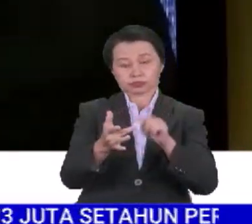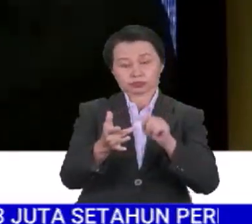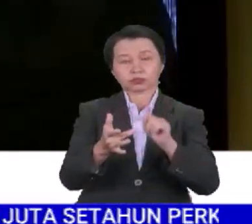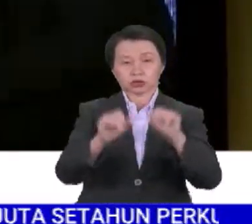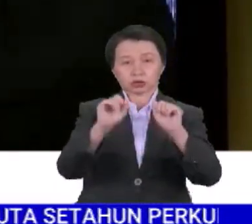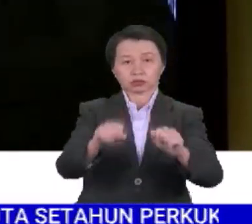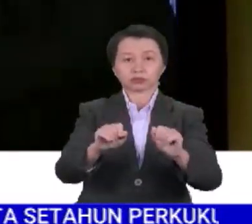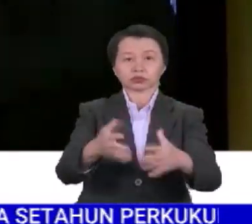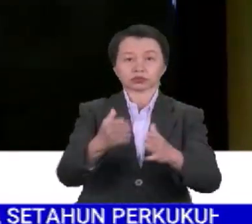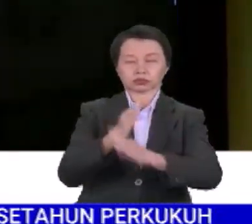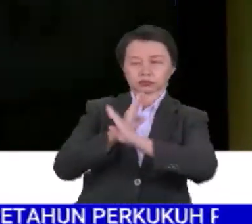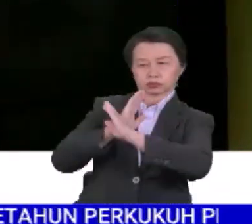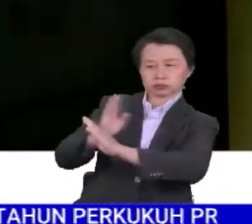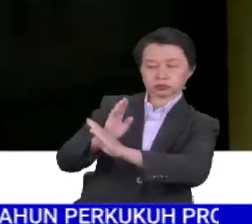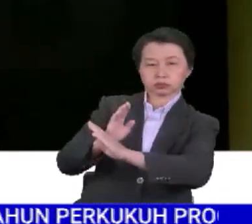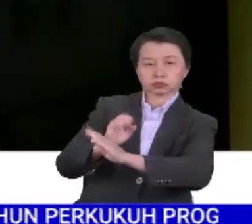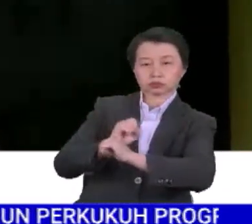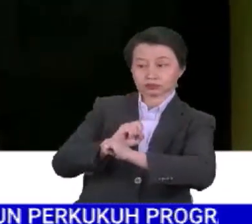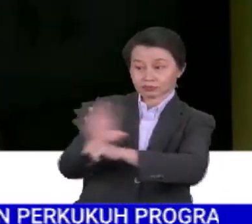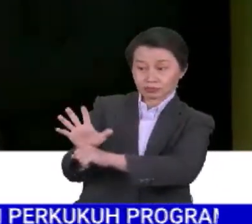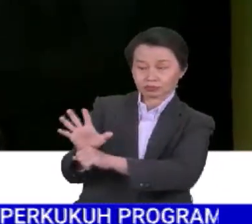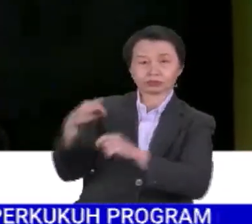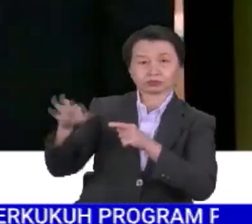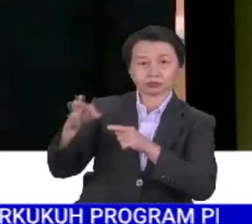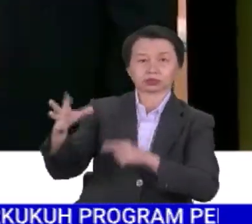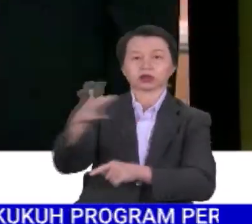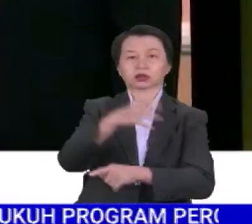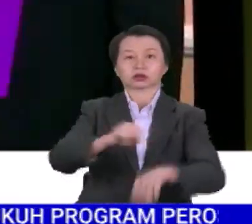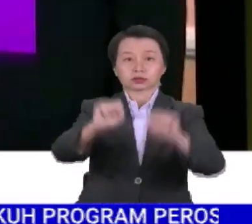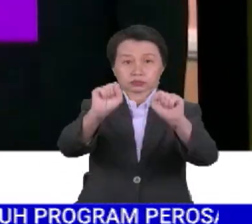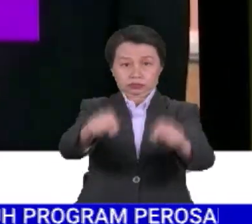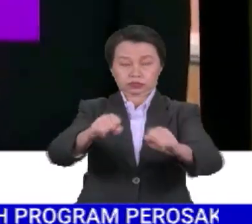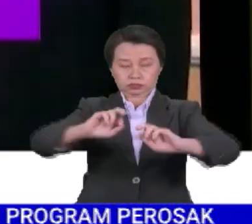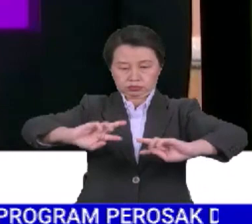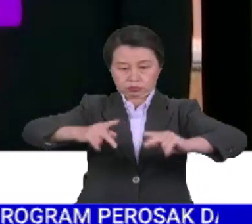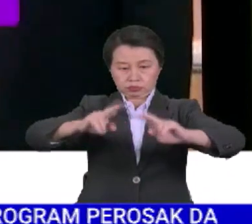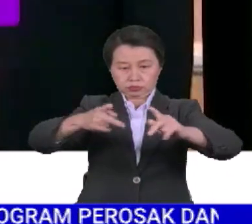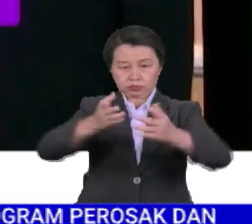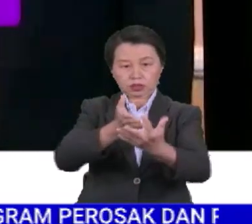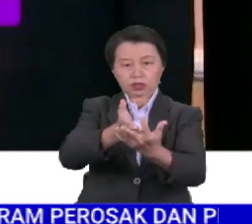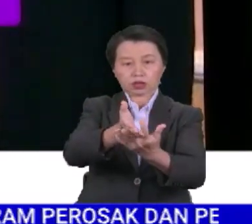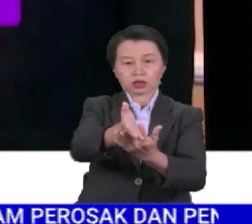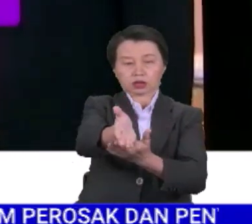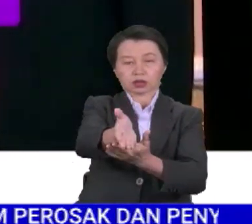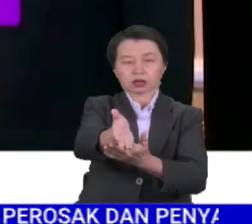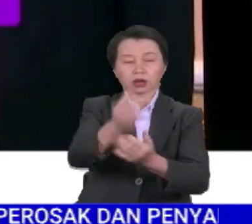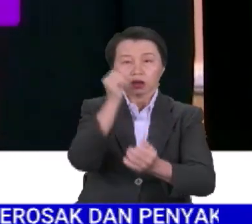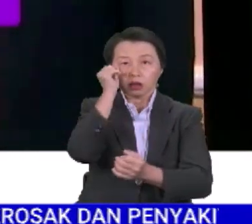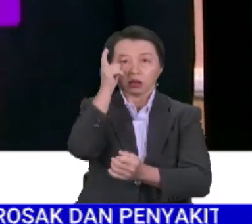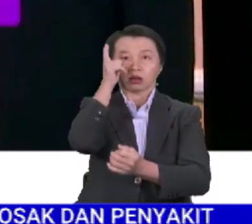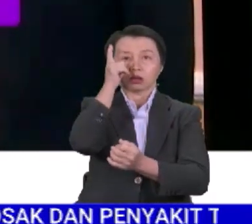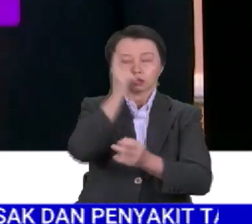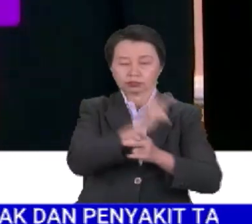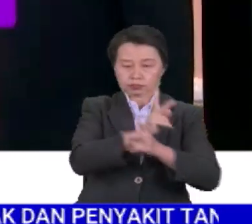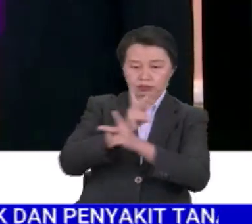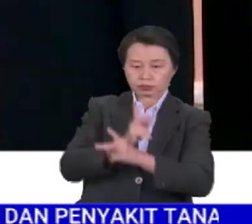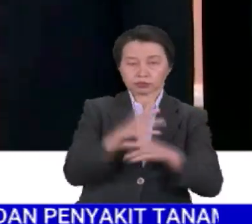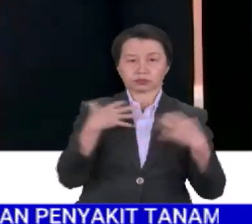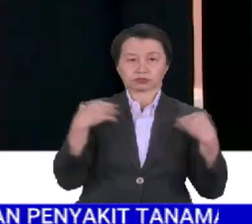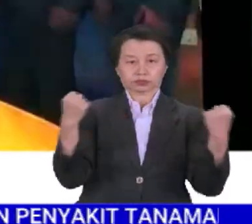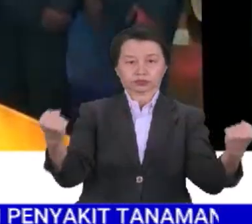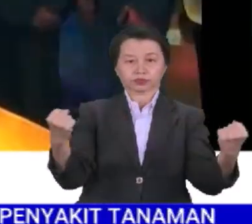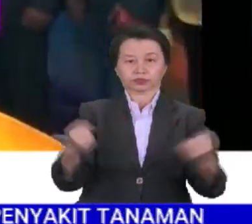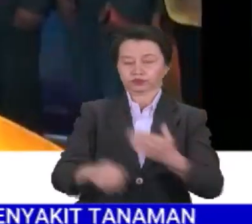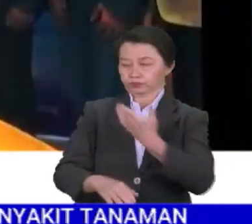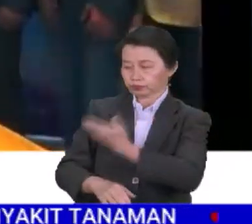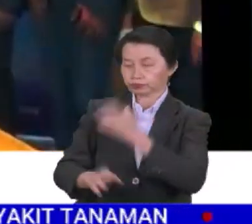bukan sahaja mampu membendung penularan wabak COVID-19, bahkan berupaya meningkatkan akses kepada kesedaran dalam penjagaan kesihatan.